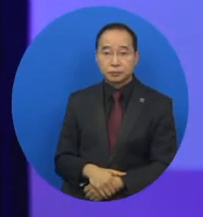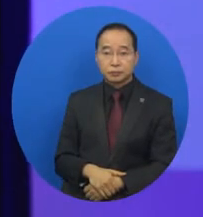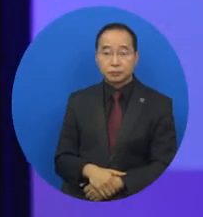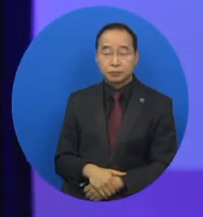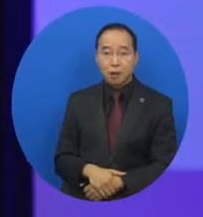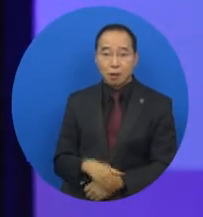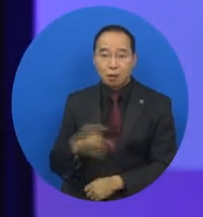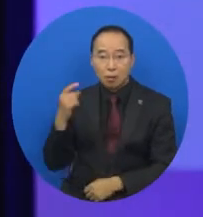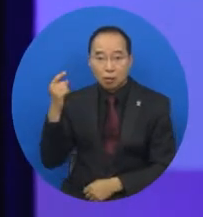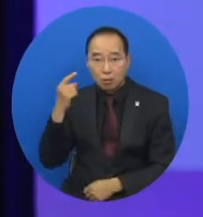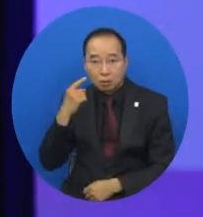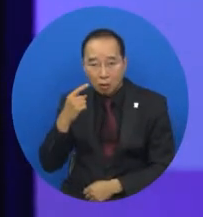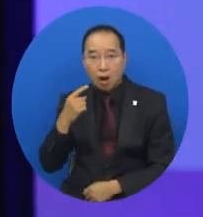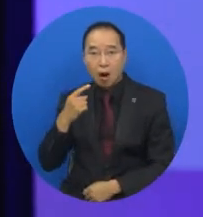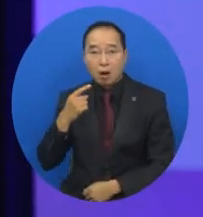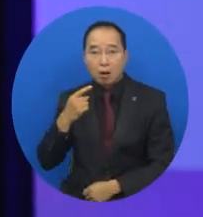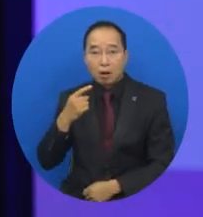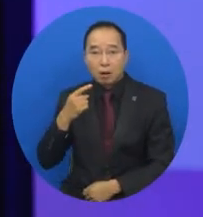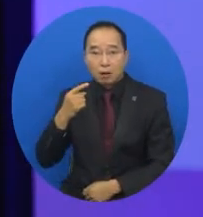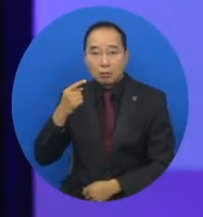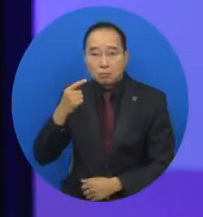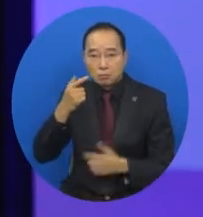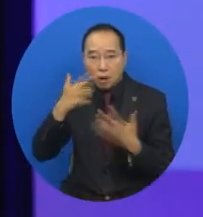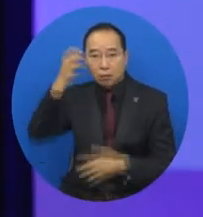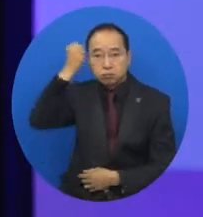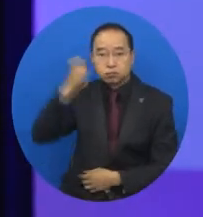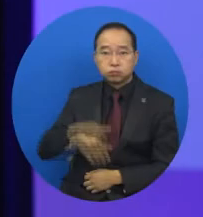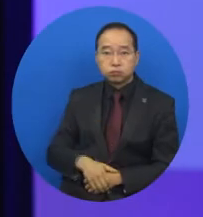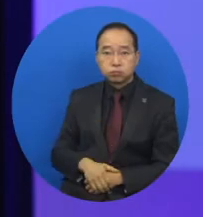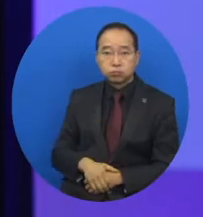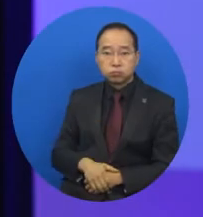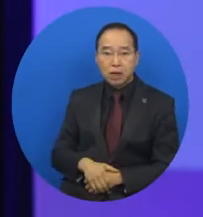거예요. 이 말이 아직도 귓가에 또렷이 들립니다.